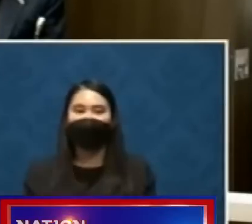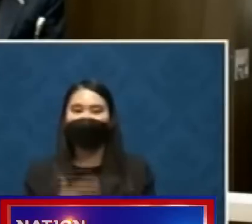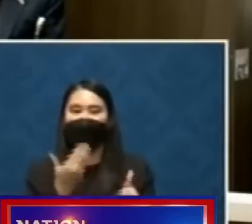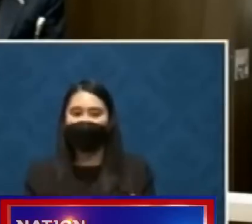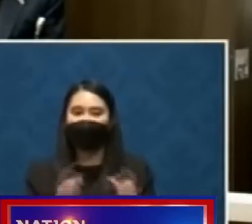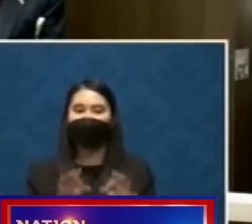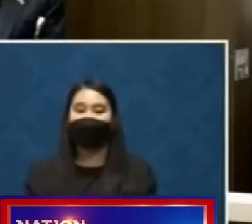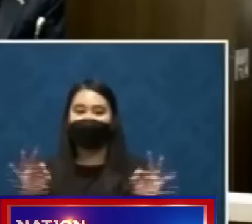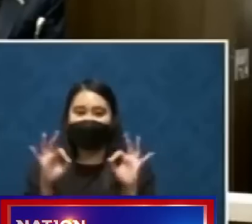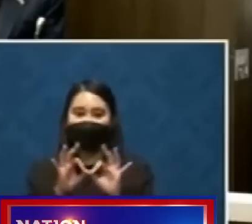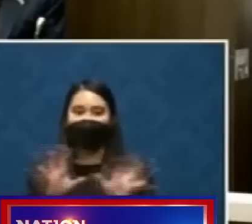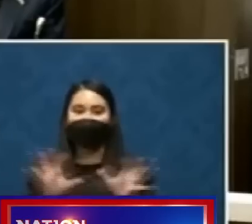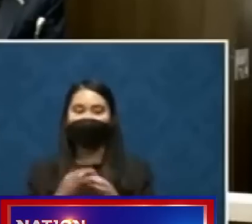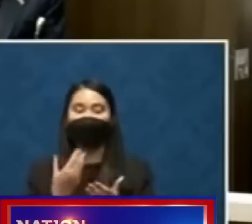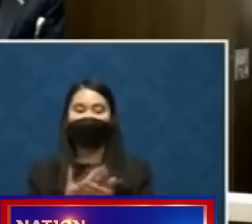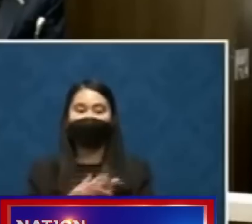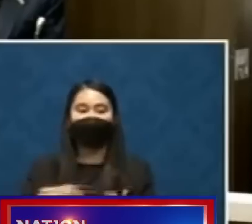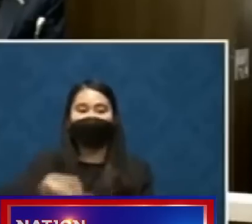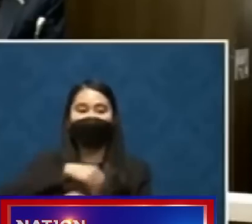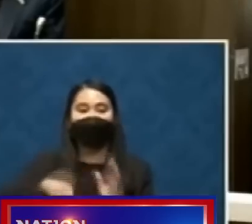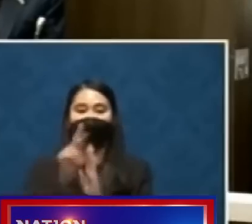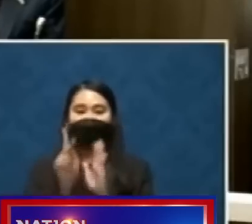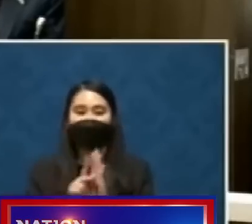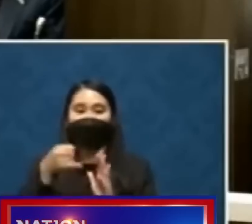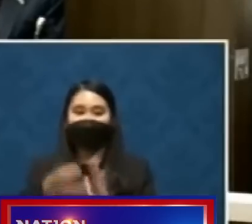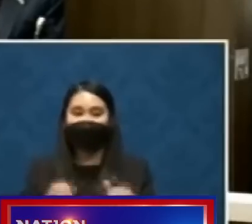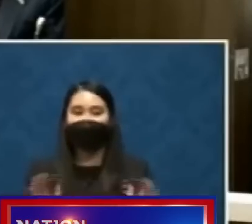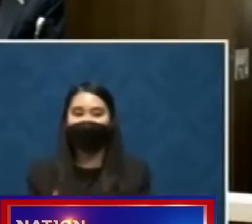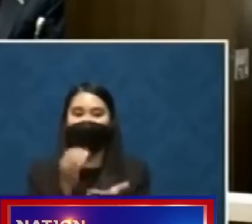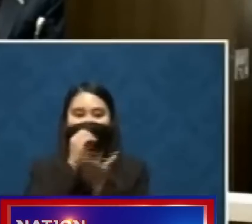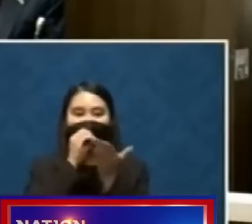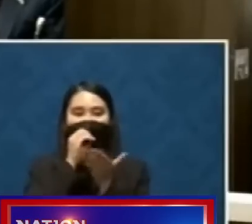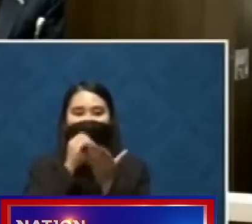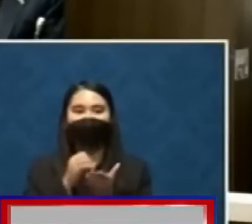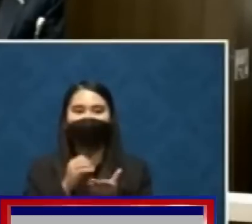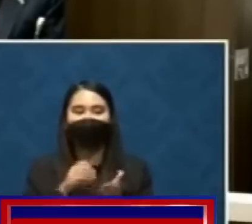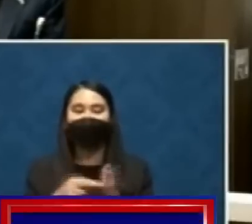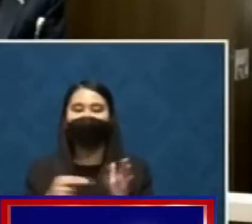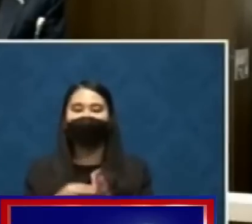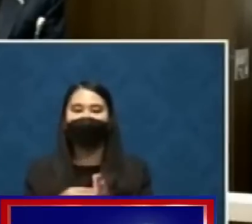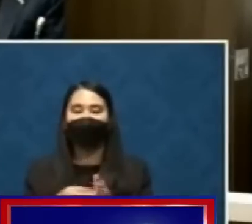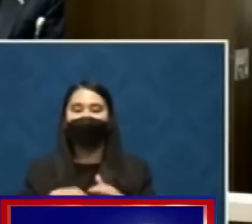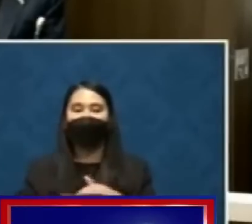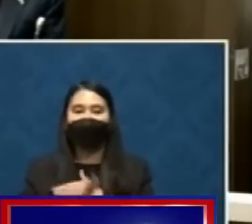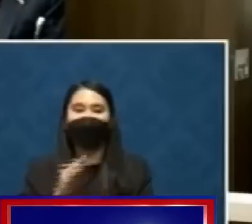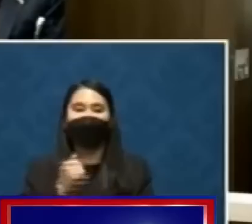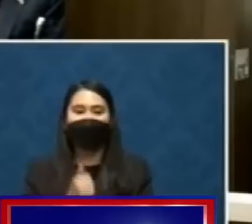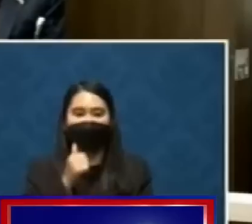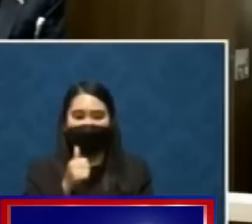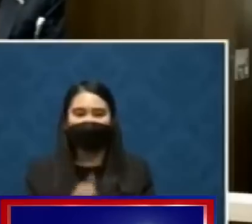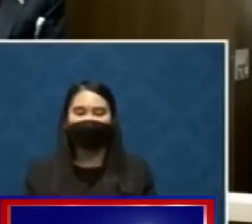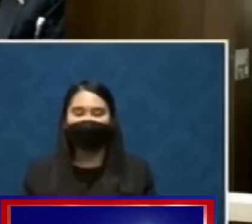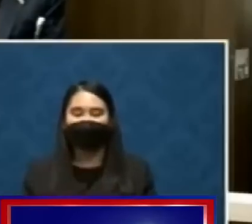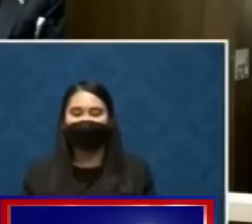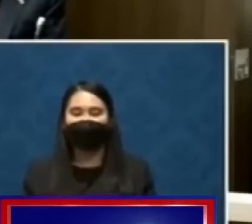ำคัญของขบวนการฟอกเงินขบวนการสนับสนุนผู้ค้ายาชิ้นนี้จะหลุดลอยนวลไปได้และไม่ต้องหวังเล